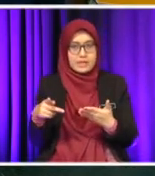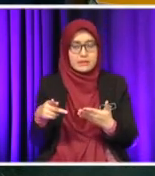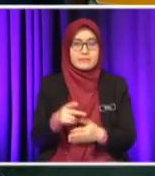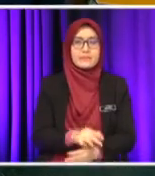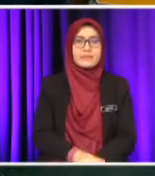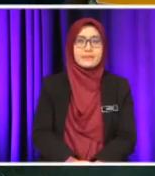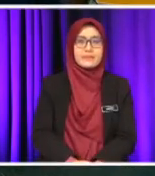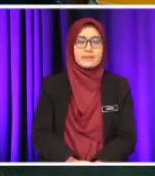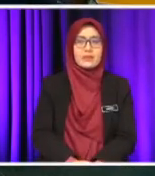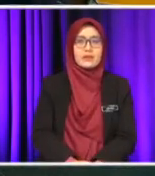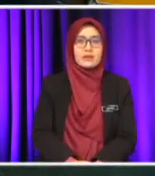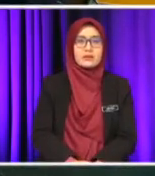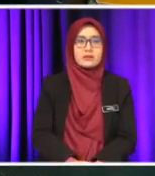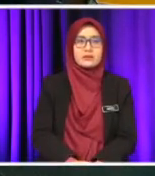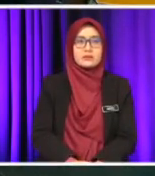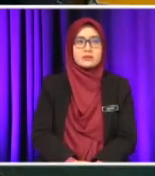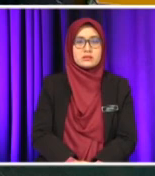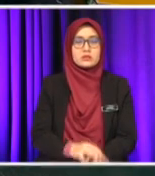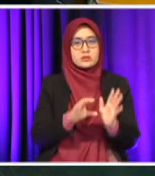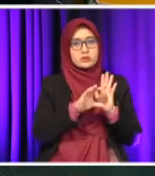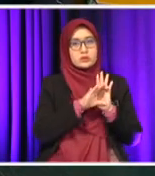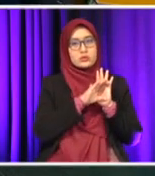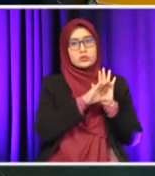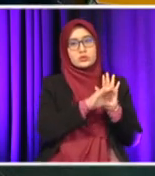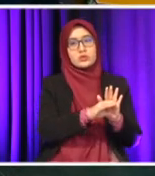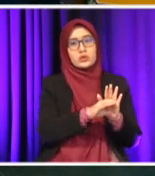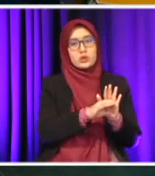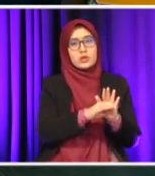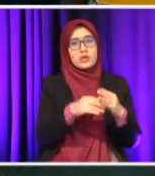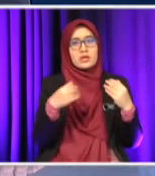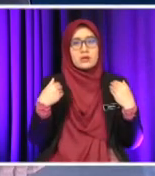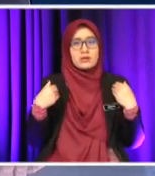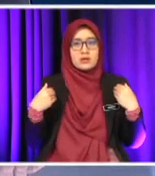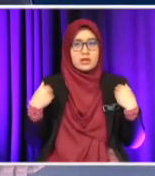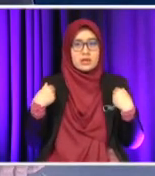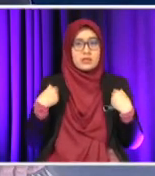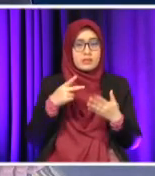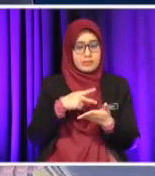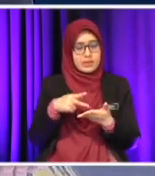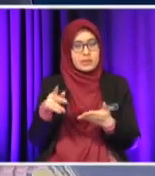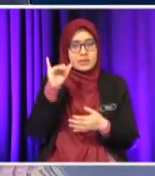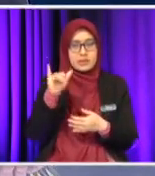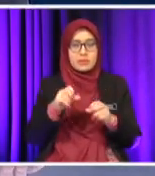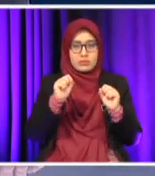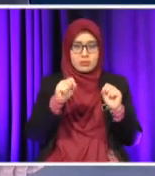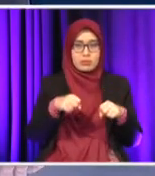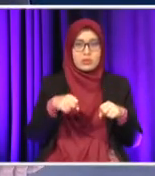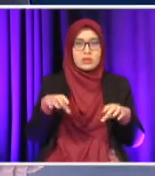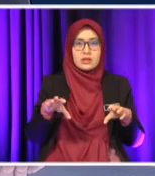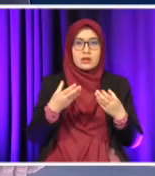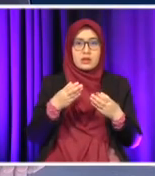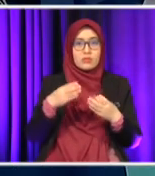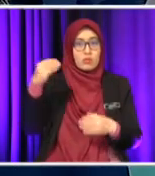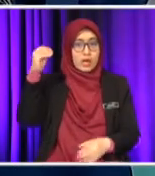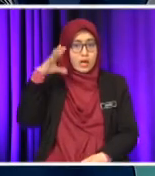dekat situ pengen yang boleh berfungsi sebagai lampu Solo kemudian kita